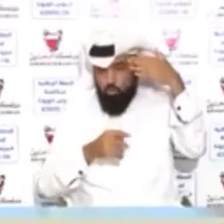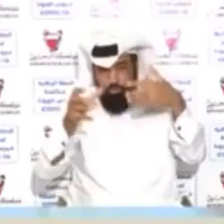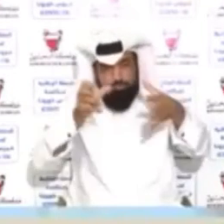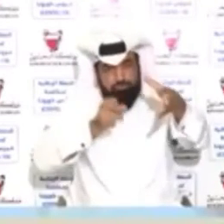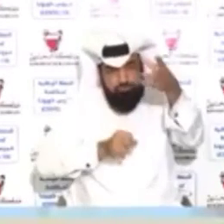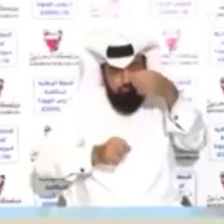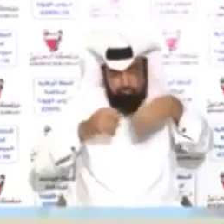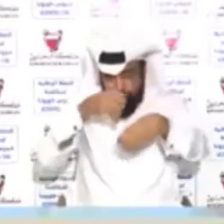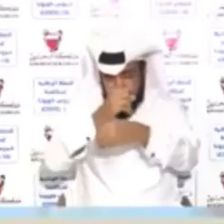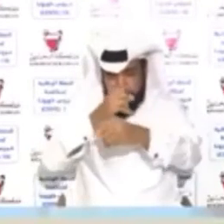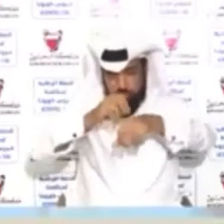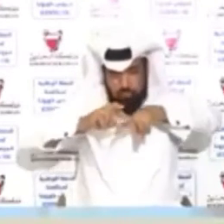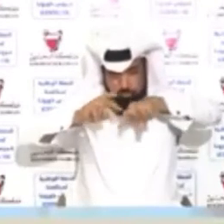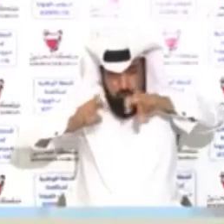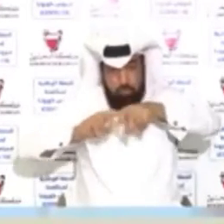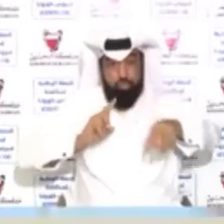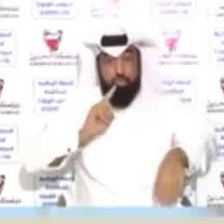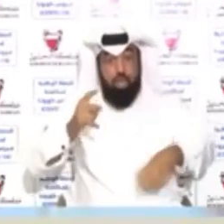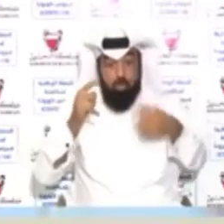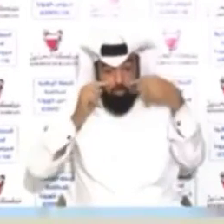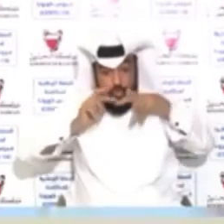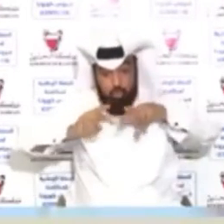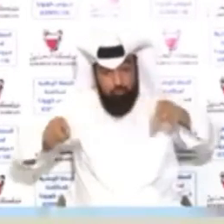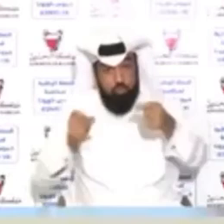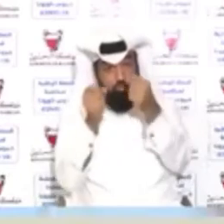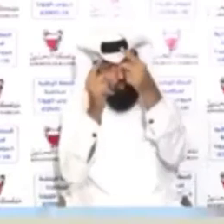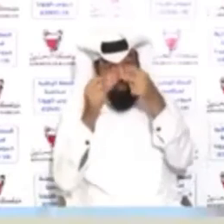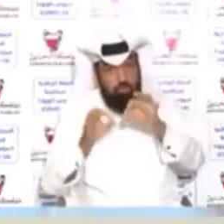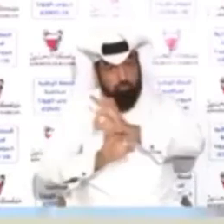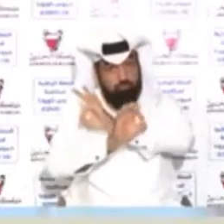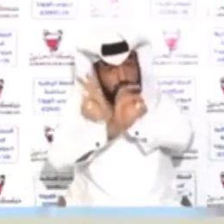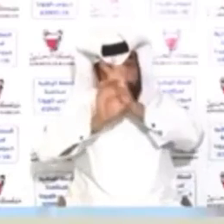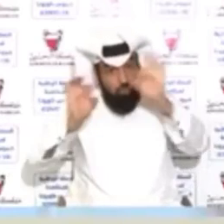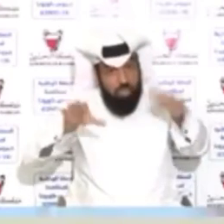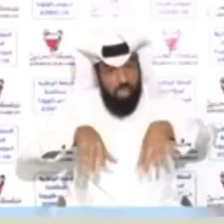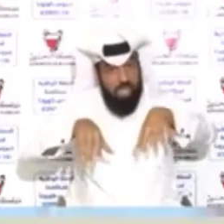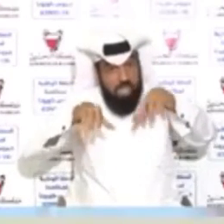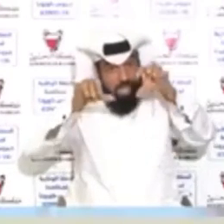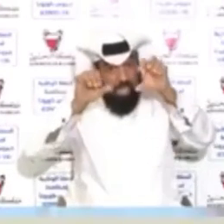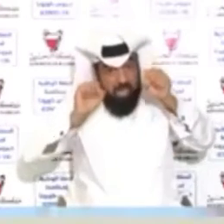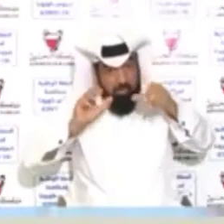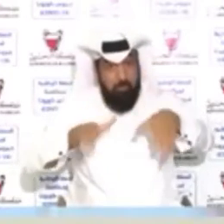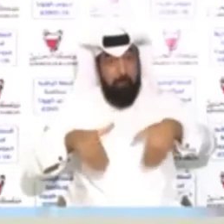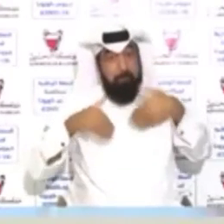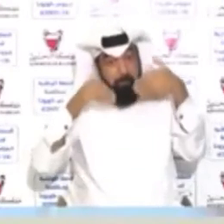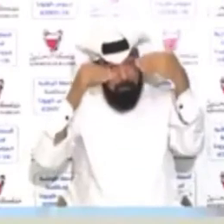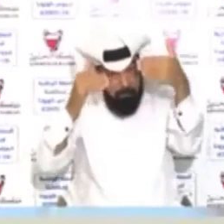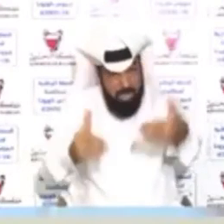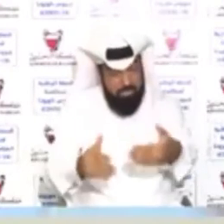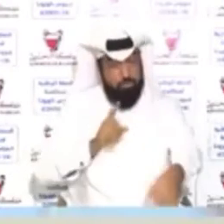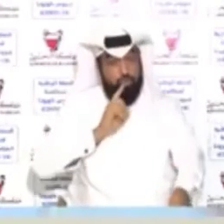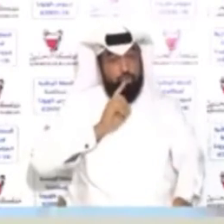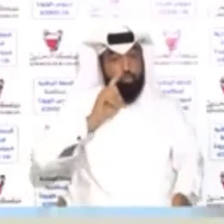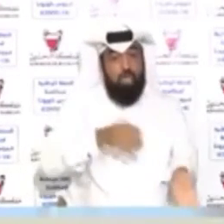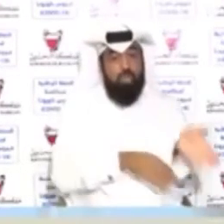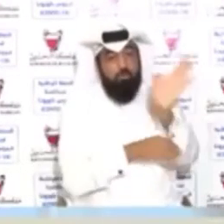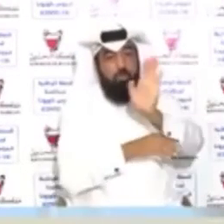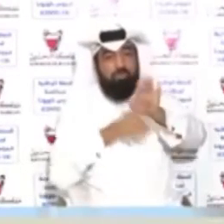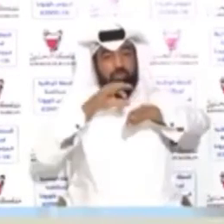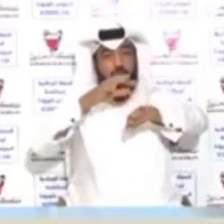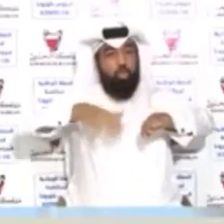العلاج، وإن شاء الله بعد ما نحصل على النتائج الفعلية من الجهات المختصة سوف يتم سردها